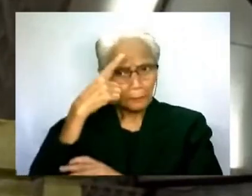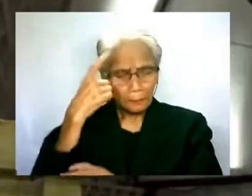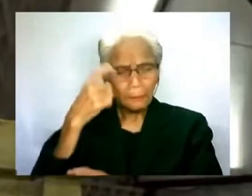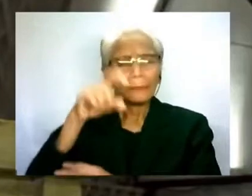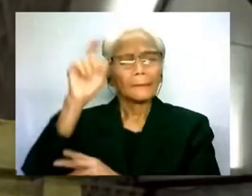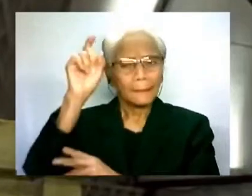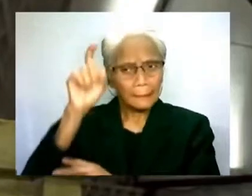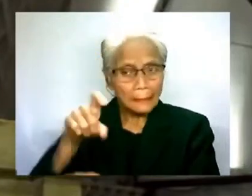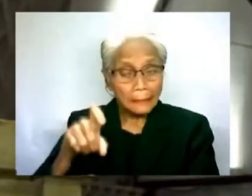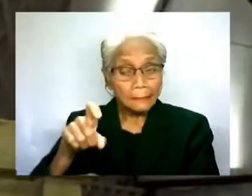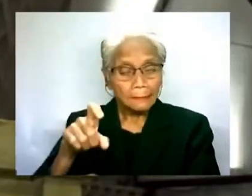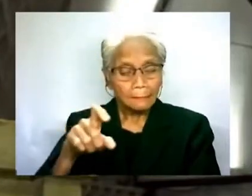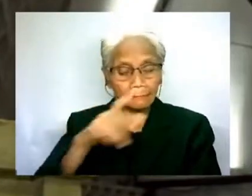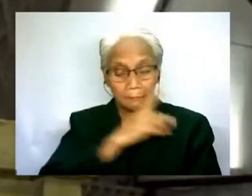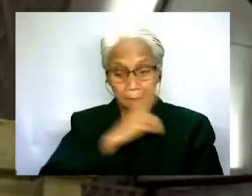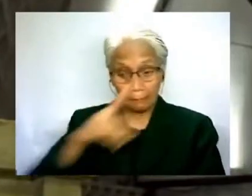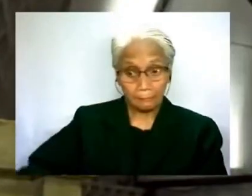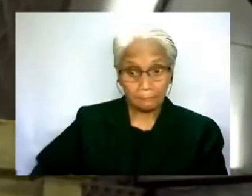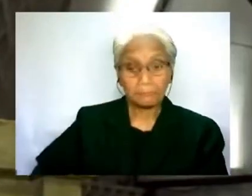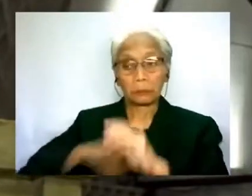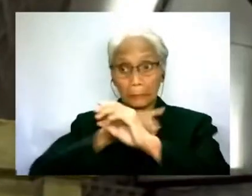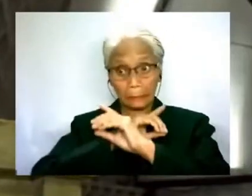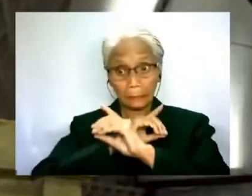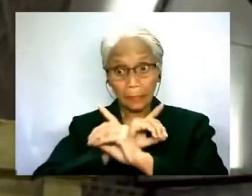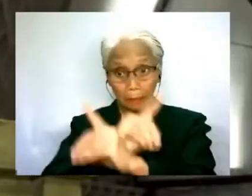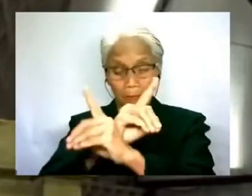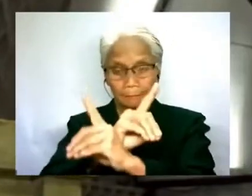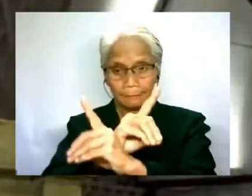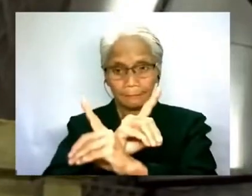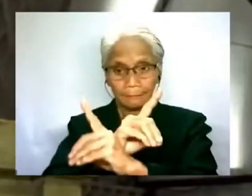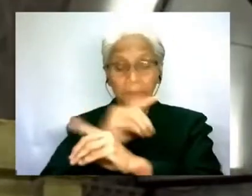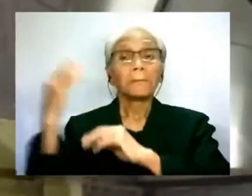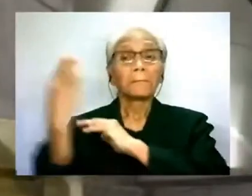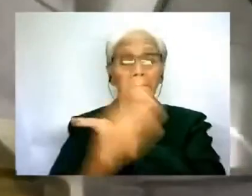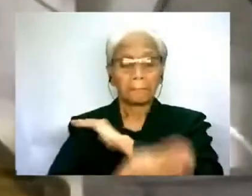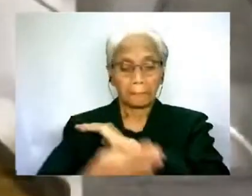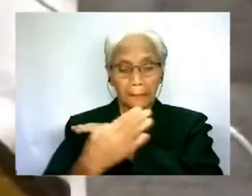David ipagtanggol ang bayang Israel.